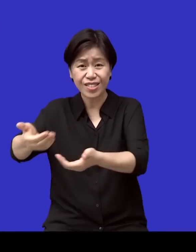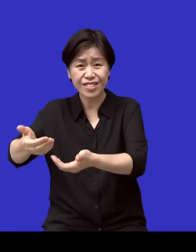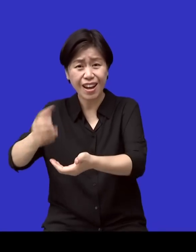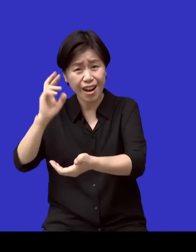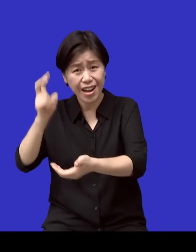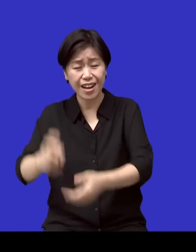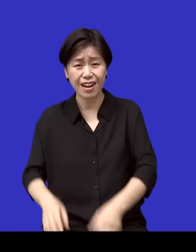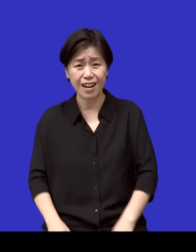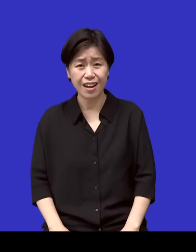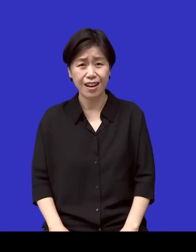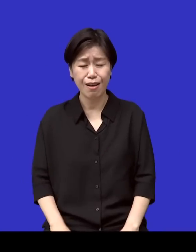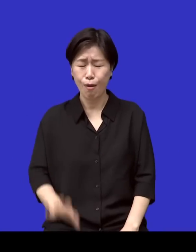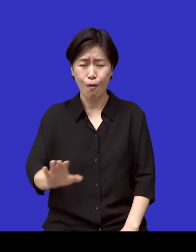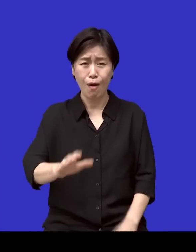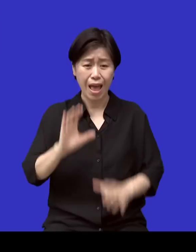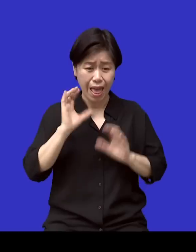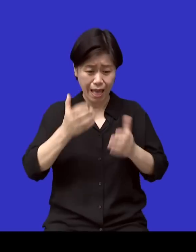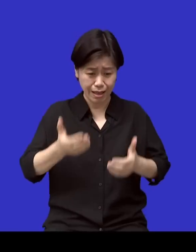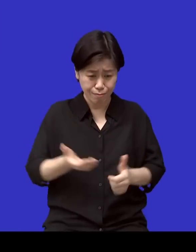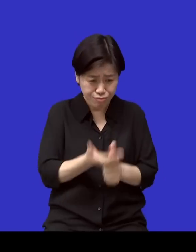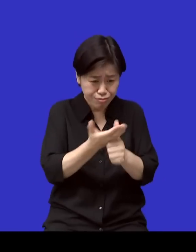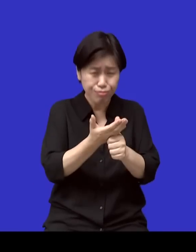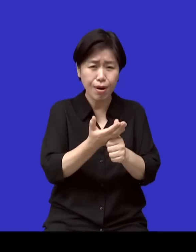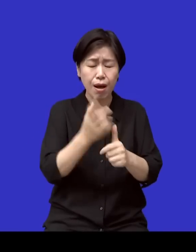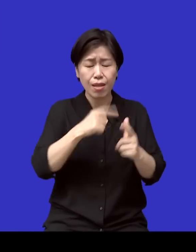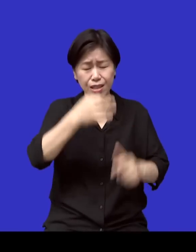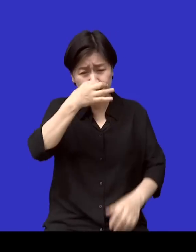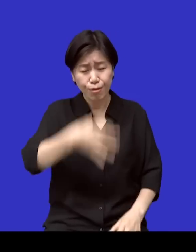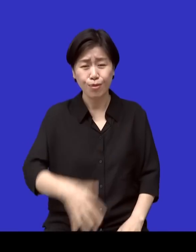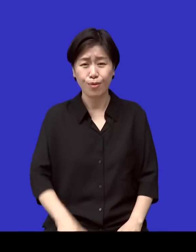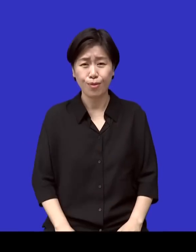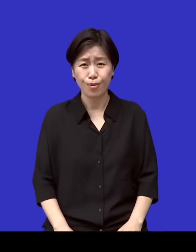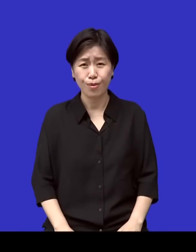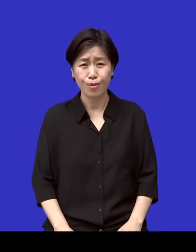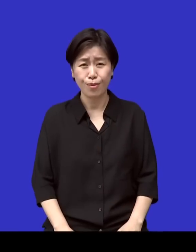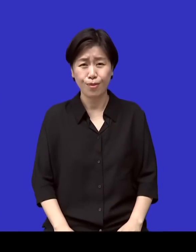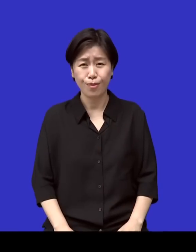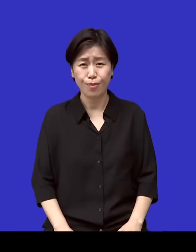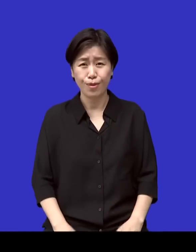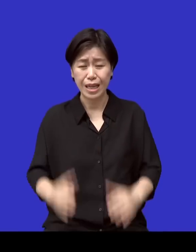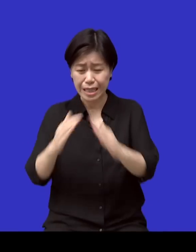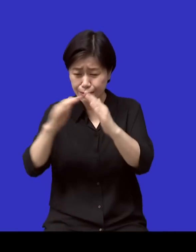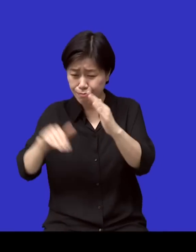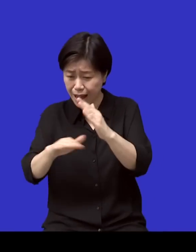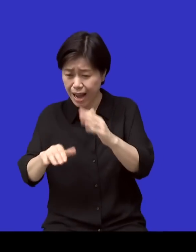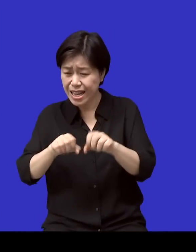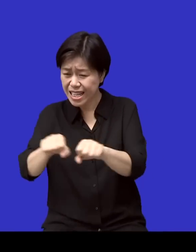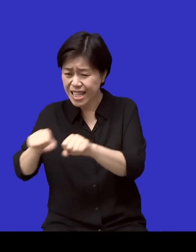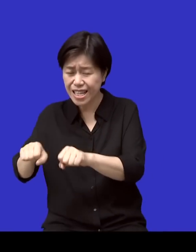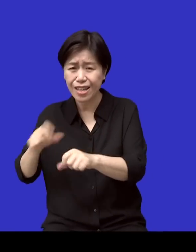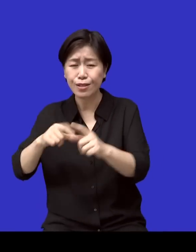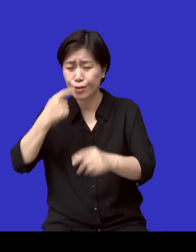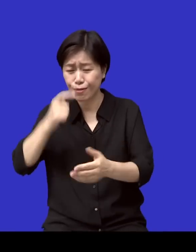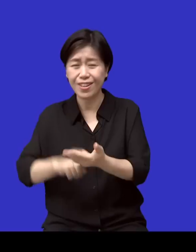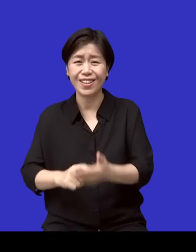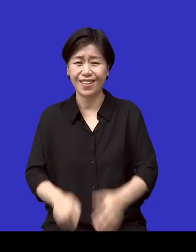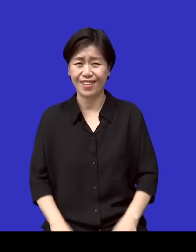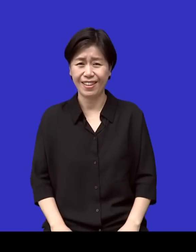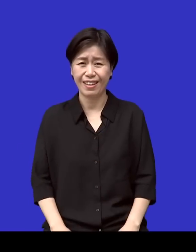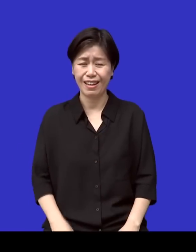힘들어요. 네. 현실이에요. 저희는 다 이제 해봐서. 네, 물론 애좀 주지 마요. 애 보는 게 더 힘들거든요. 본인이